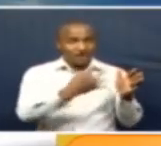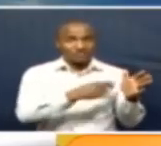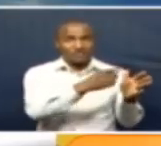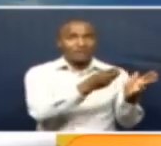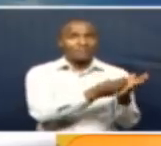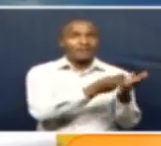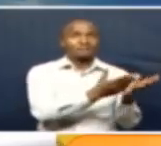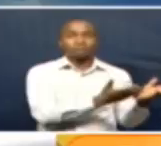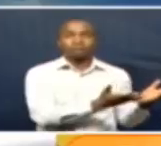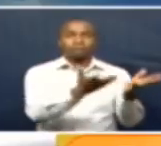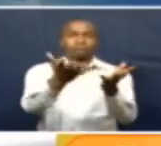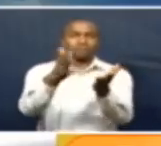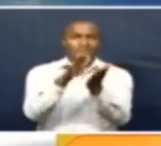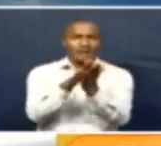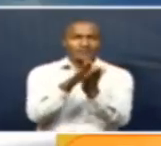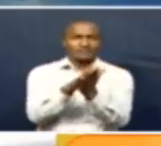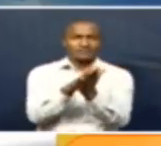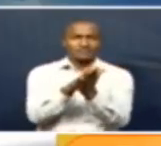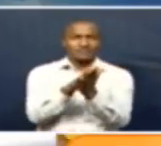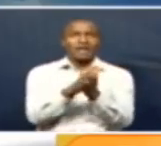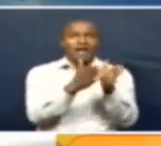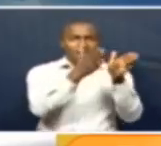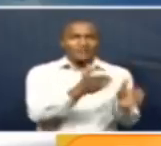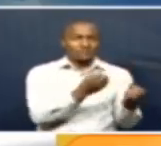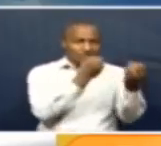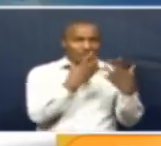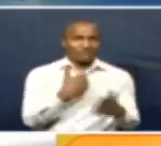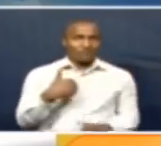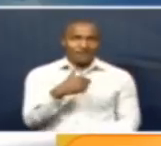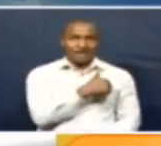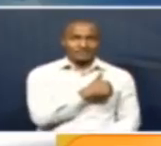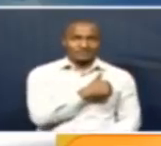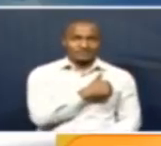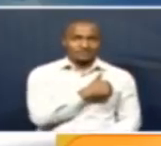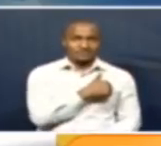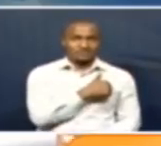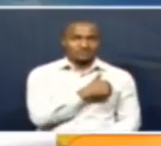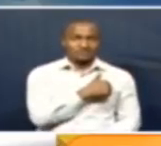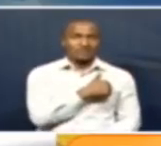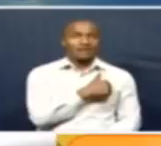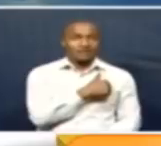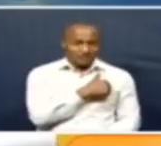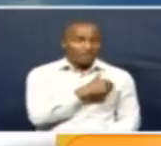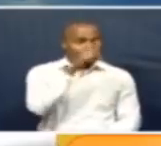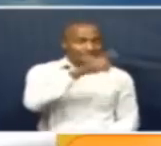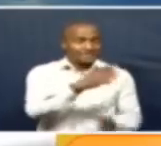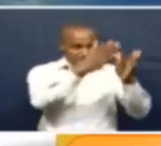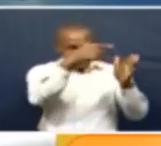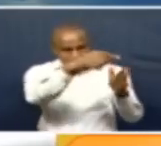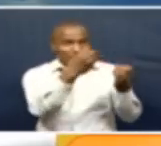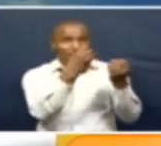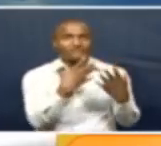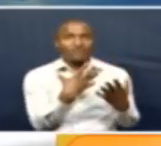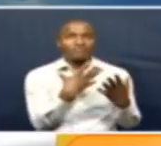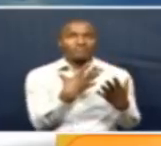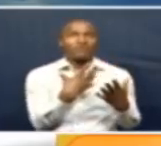pesa kwa bank na mtu ametupea information ya kwamba kuna kazi maana mpaka tuwe na inside. So tulichukua pesa